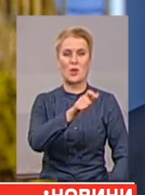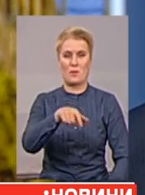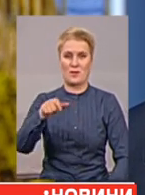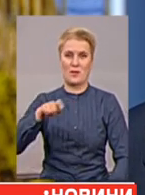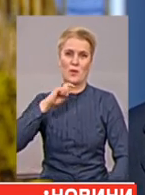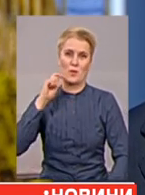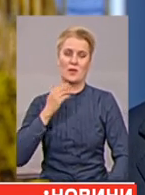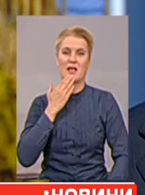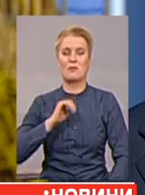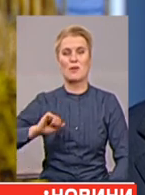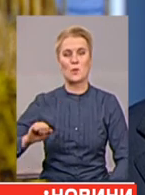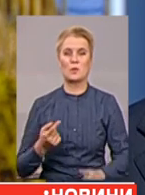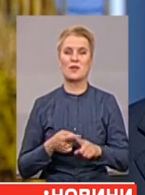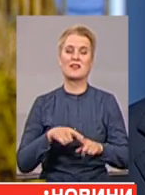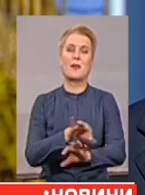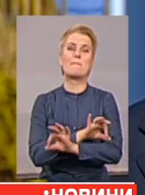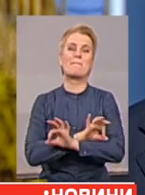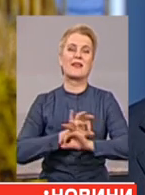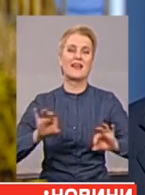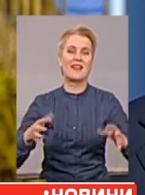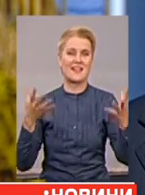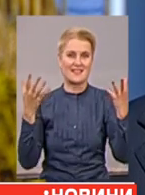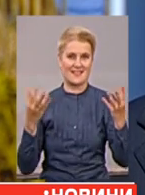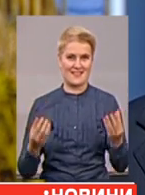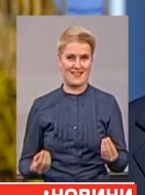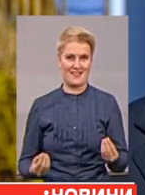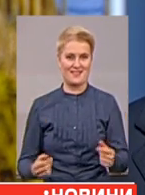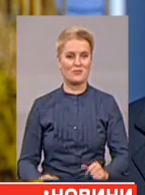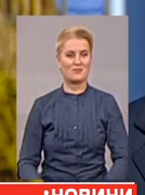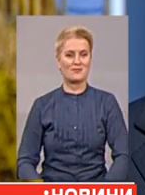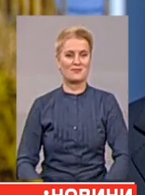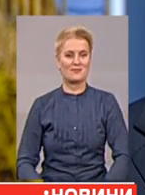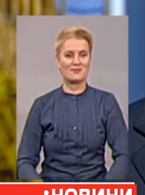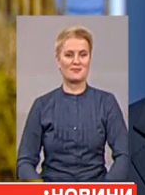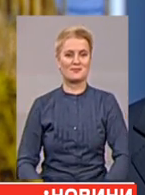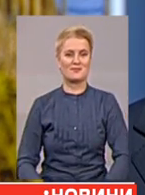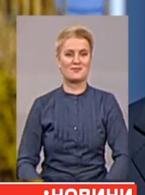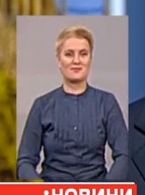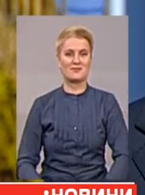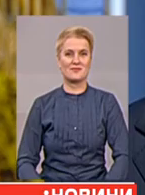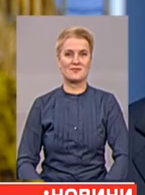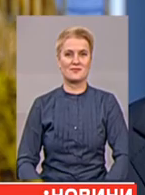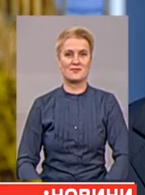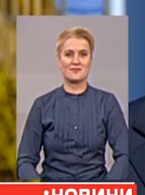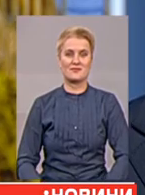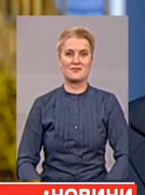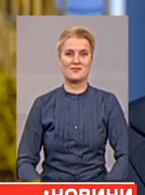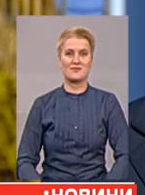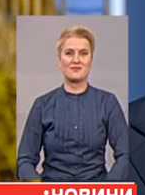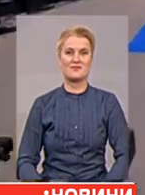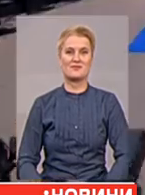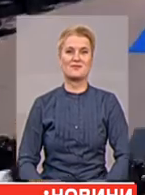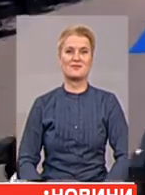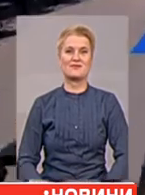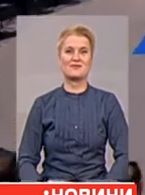Ukrajiny, milí druzi, to je prekrásny deň. Toto je deň, ktorý